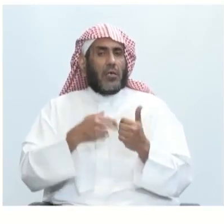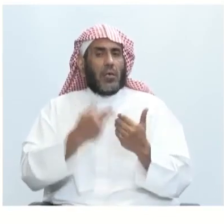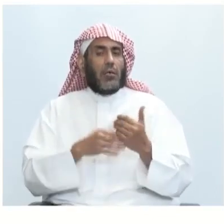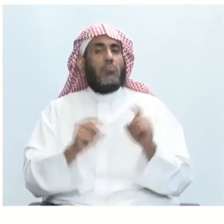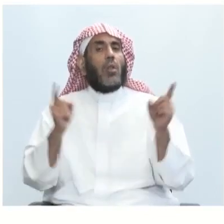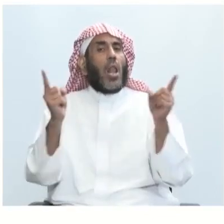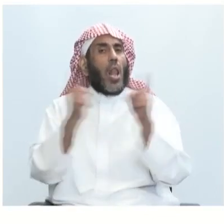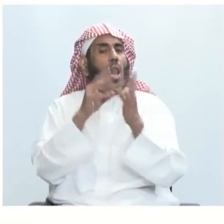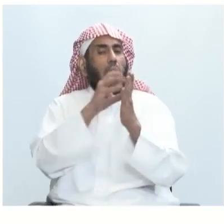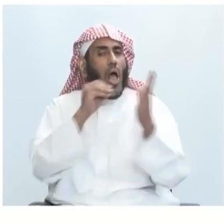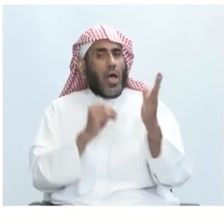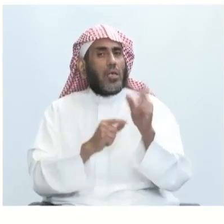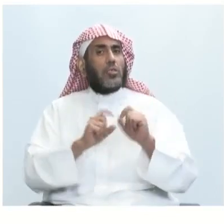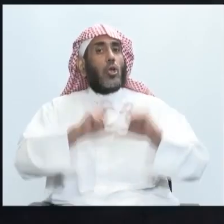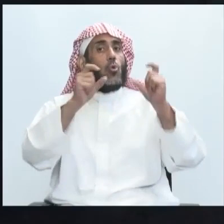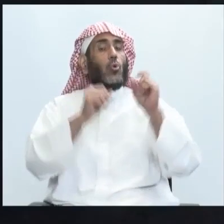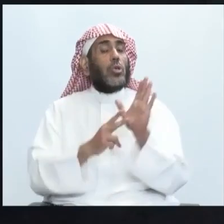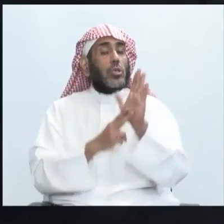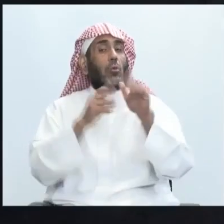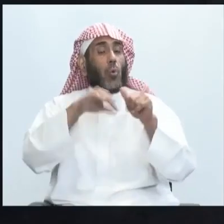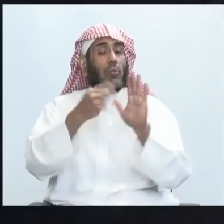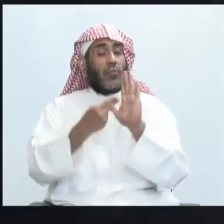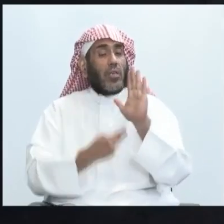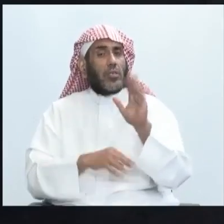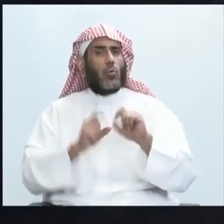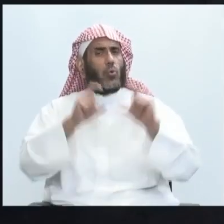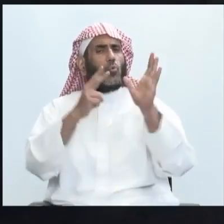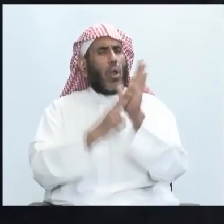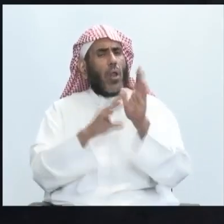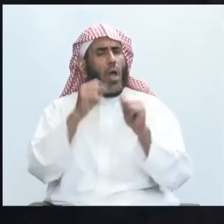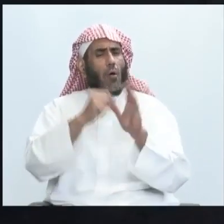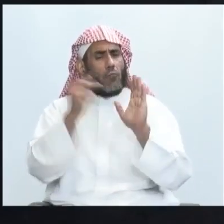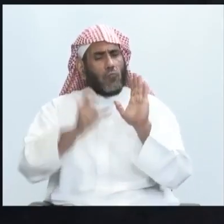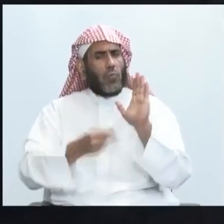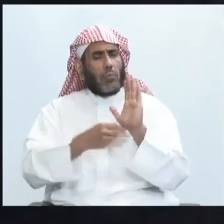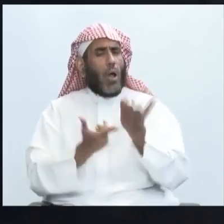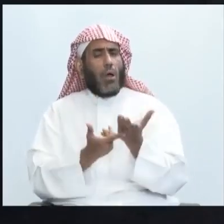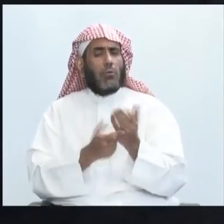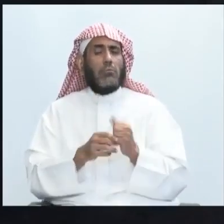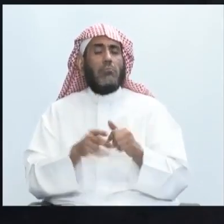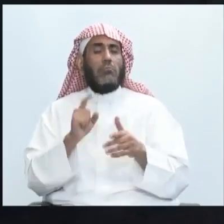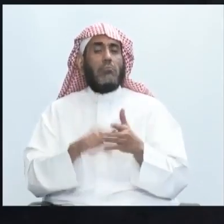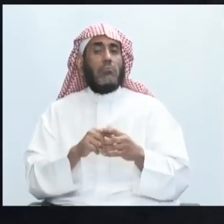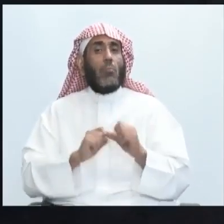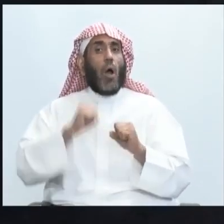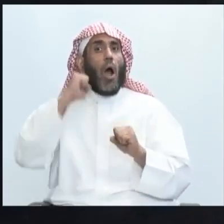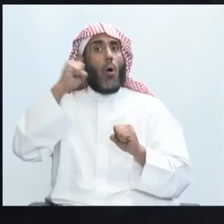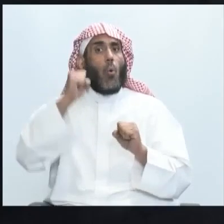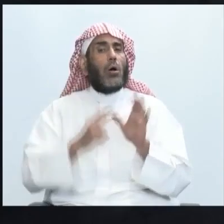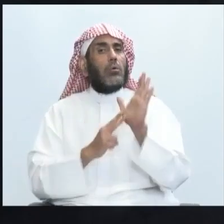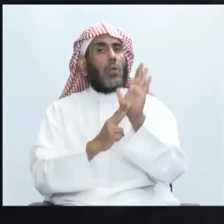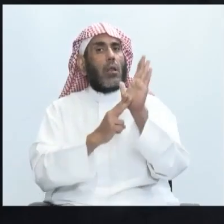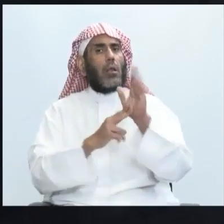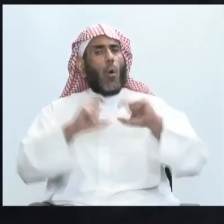لخص الحجج التي وردت في النص ما هي الحجج التي ذكرها الكاتب في النص وكذلك هنا اقوى حجه